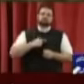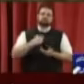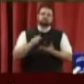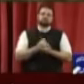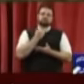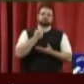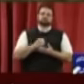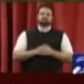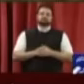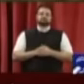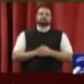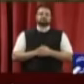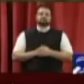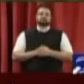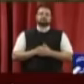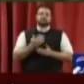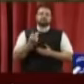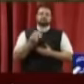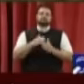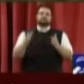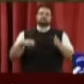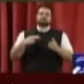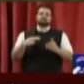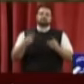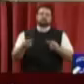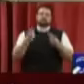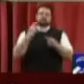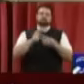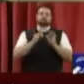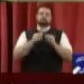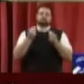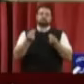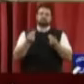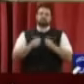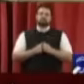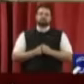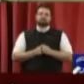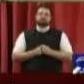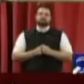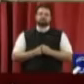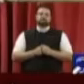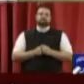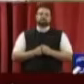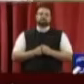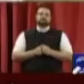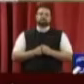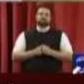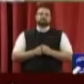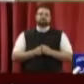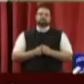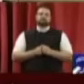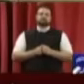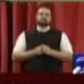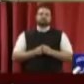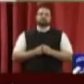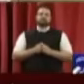Tu știi cât de mult contează o vorbă bună? Doar te ataci când îți spune așa și și te ataci. Să-i în loc